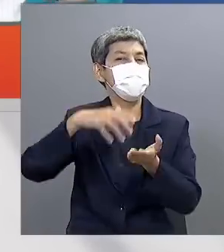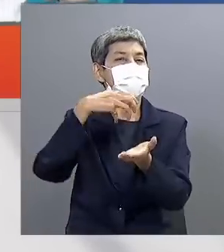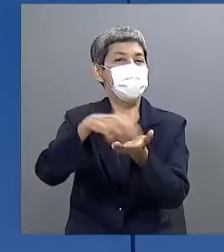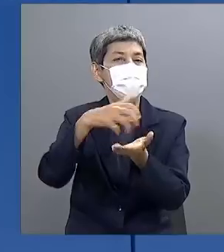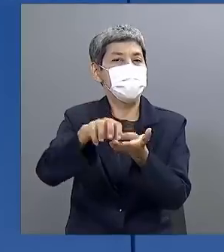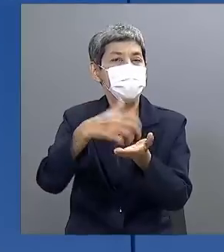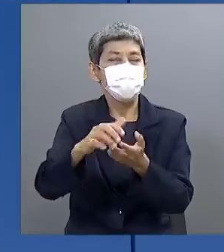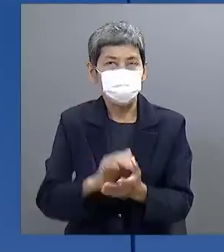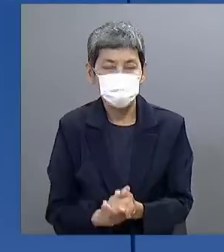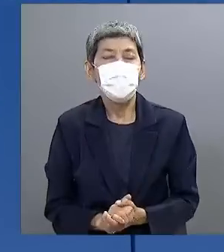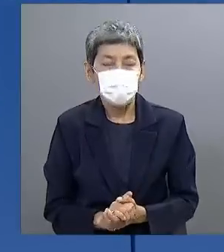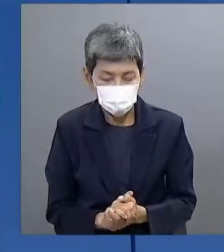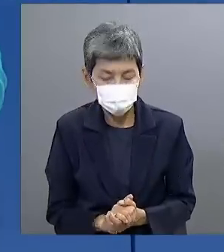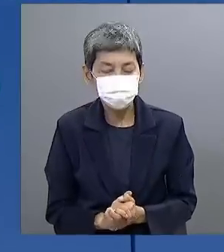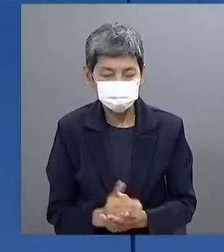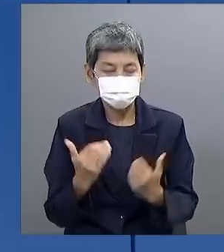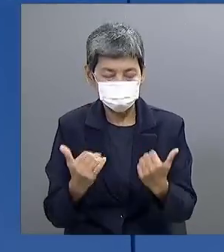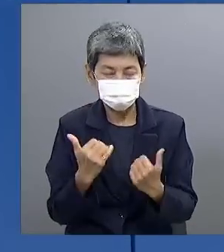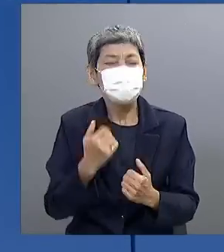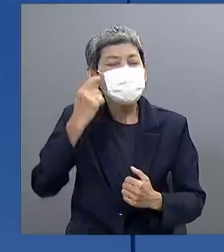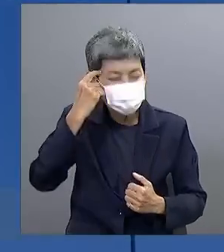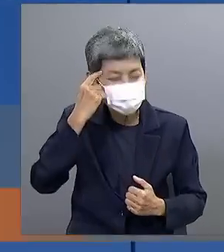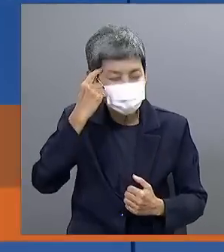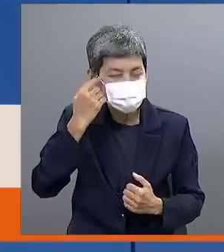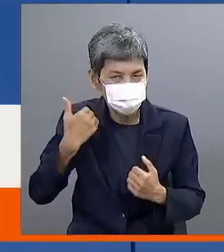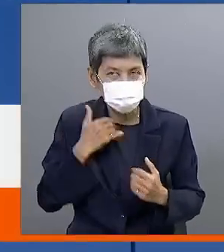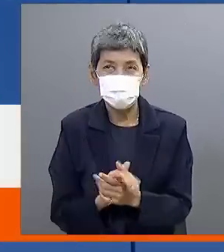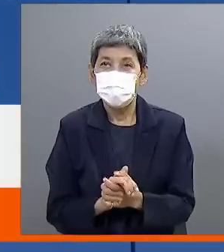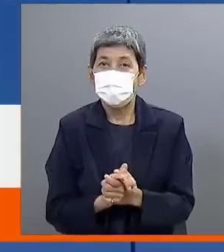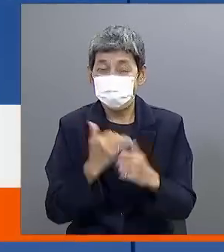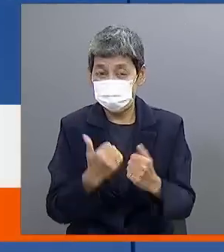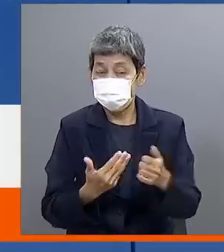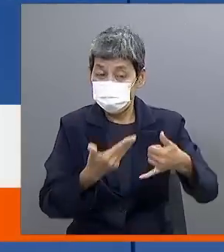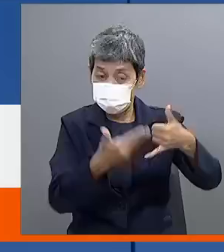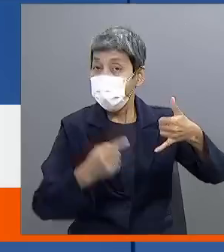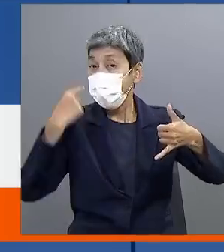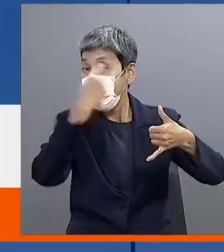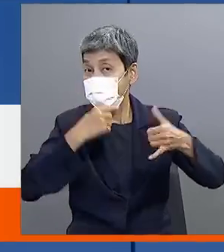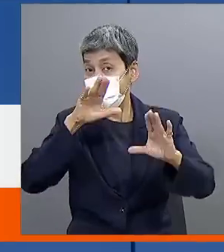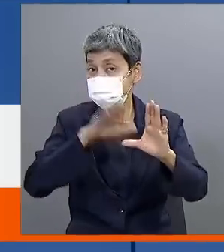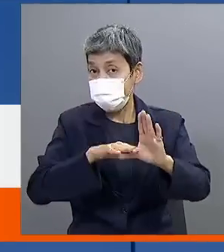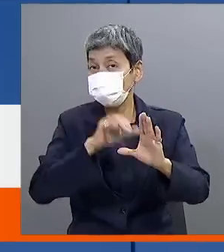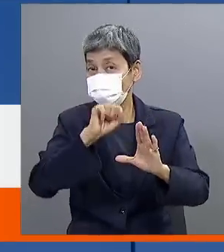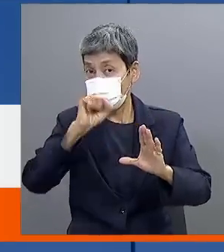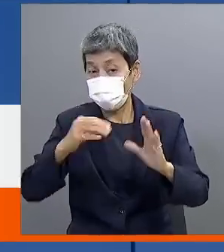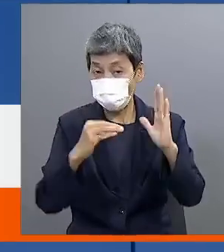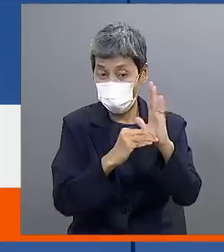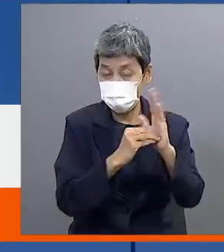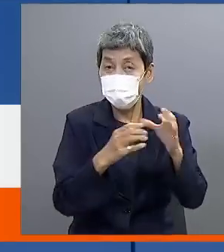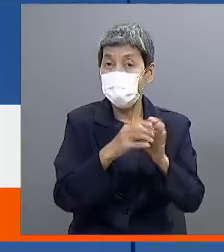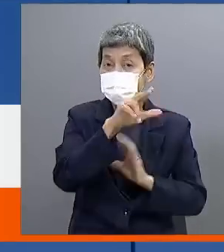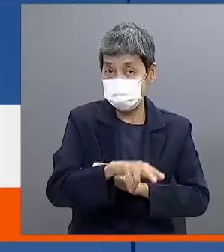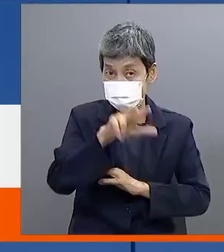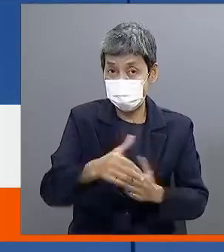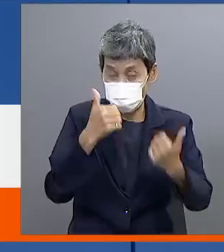คุณสาวรักษ์ก็เป็นไปตามที่คาดการไว้นะคะว่าการเปิดตัวว่าที่ผู้สมัครส.ส.กทม.ของพรรคเพื่อไทยในวันนี้ไร้เง